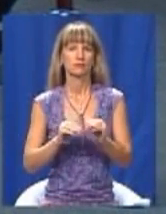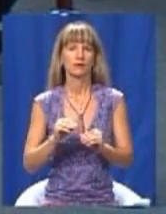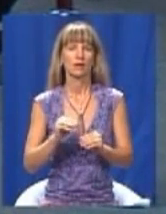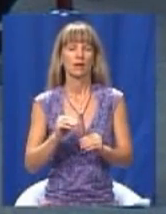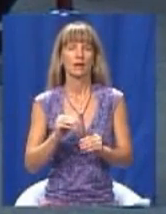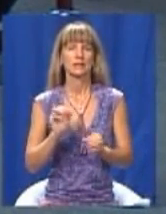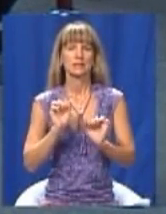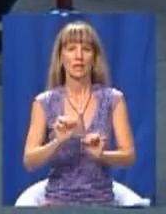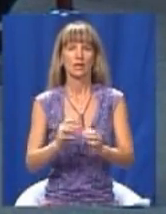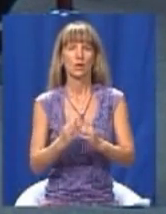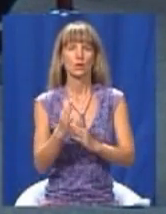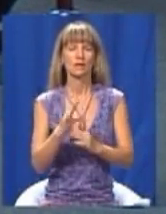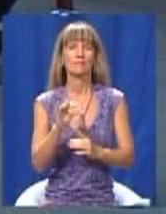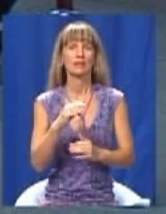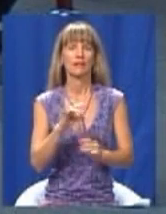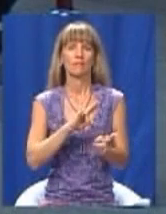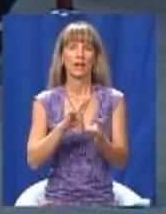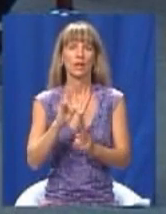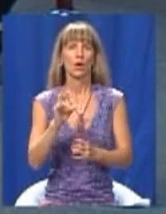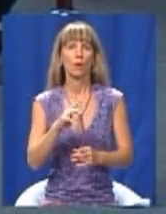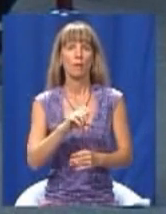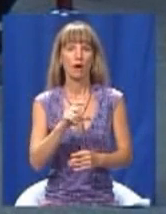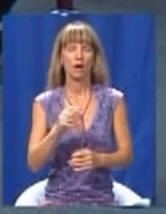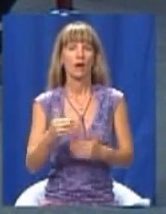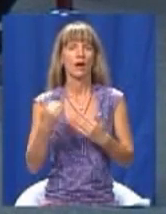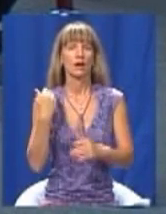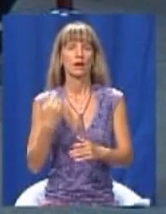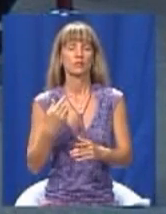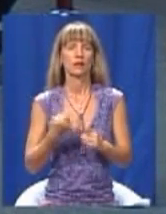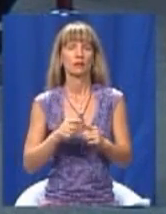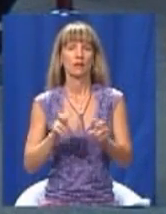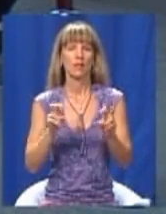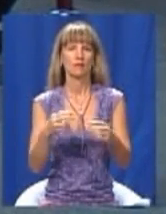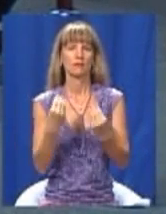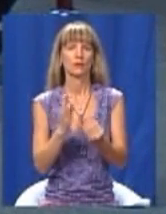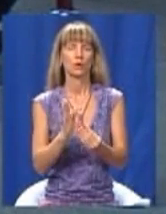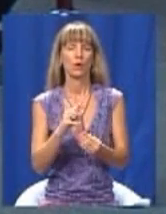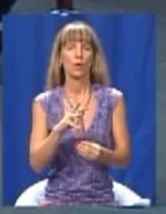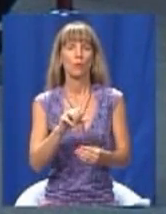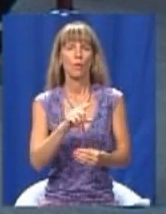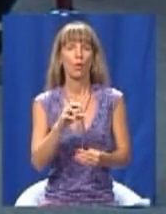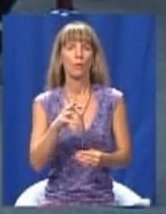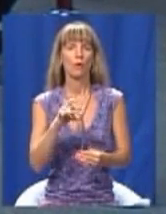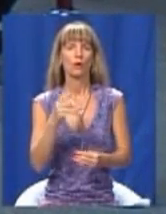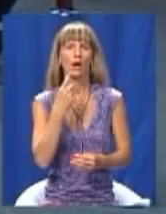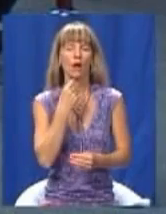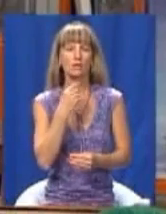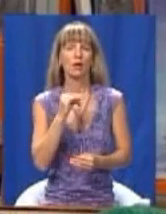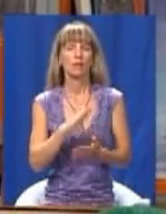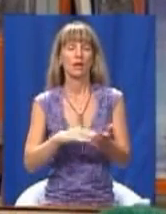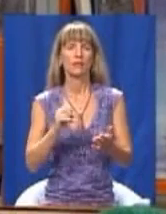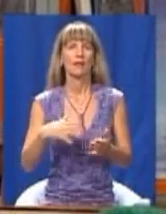шкідливих комах. Спочатку ця назва стосувалася тільки мухомора червоного, а пізніше була поширена на весь рід. Ти б міг собі уявити, що